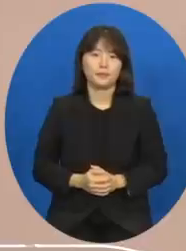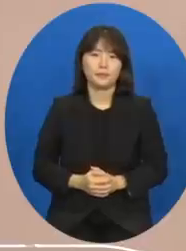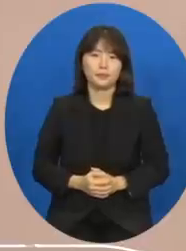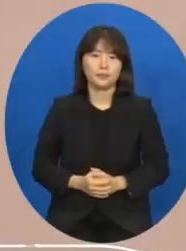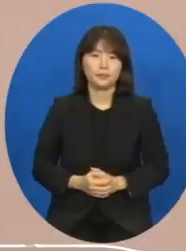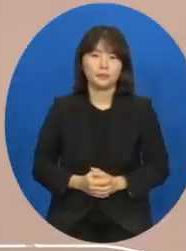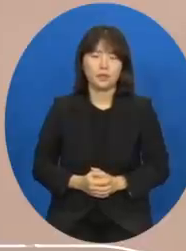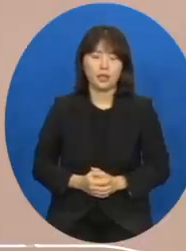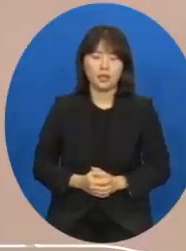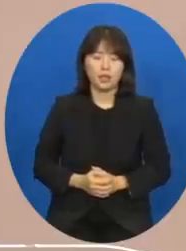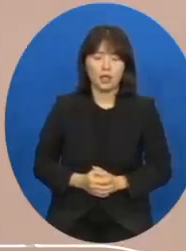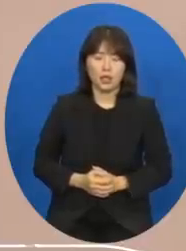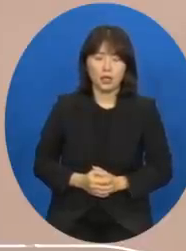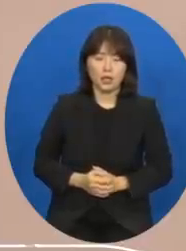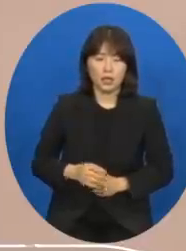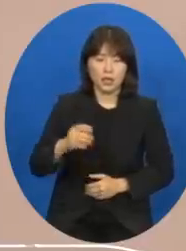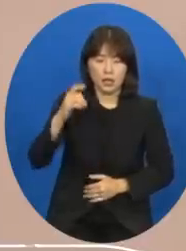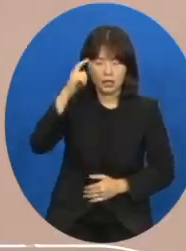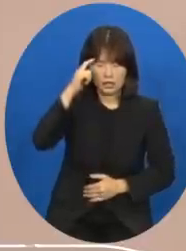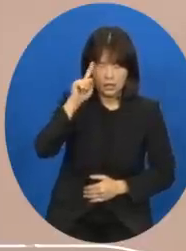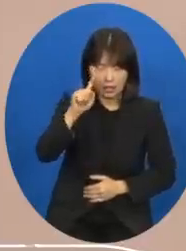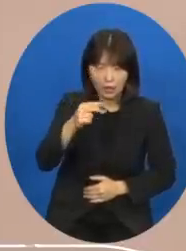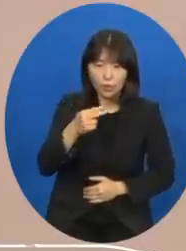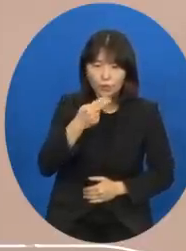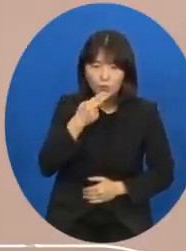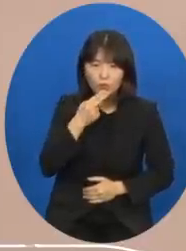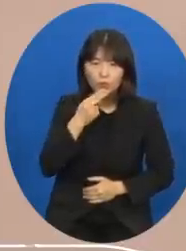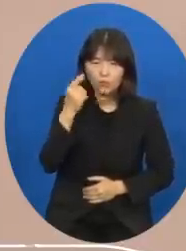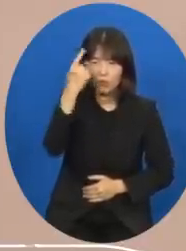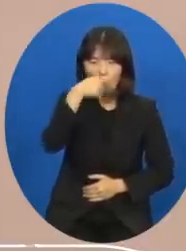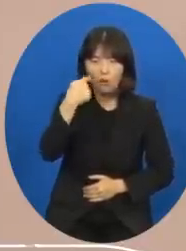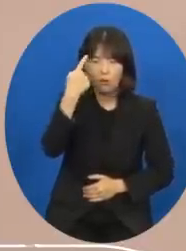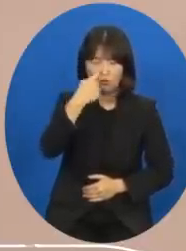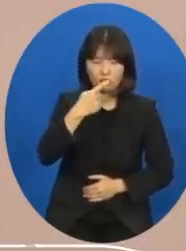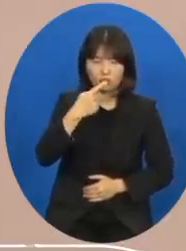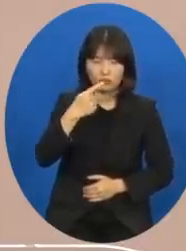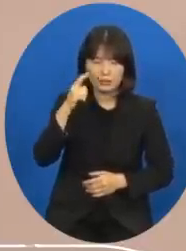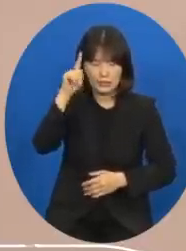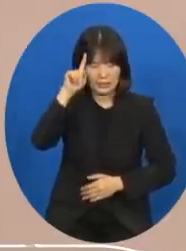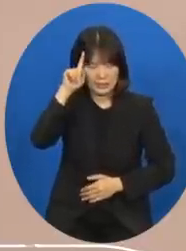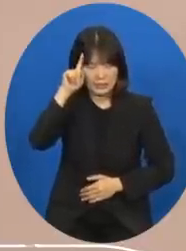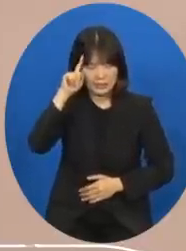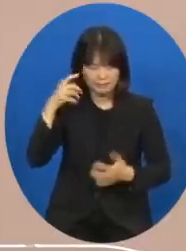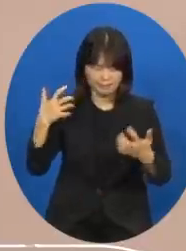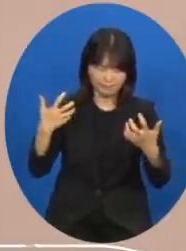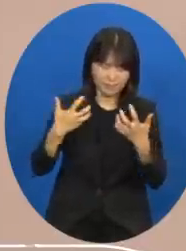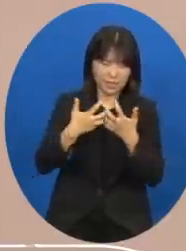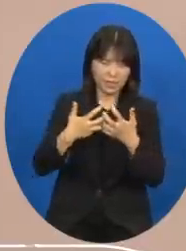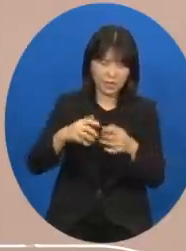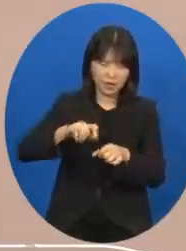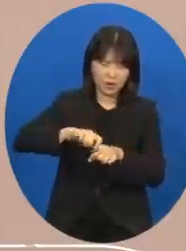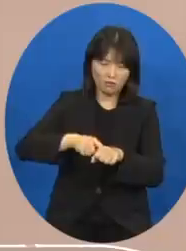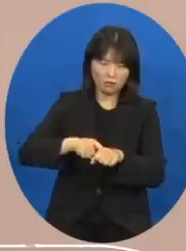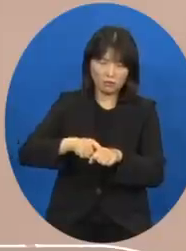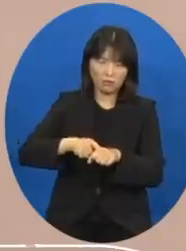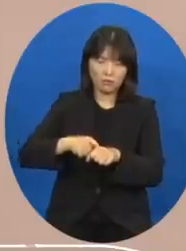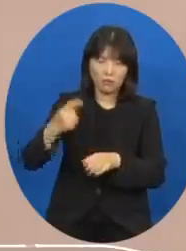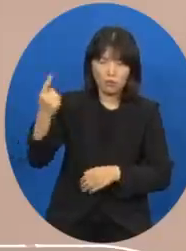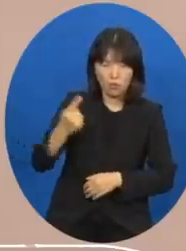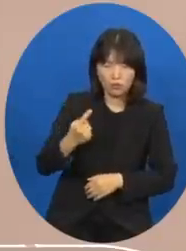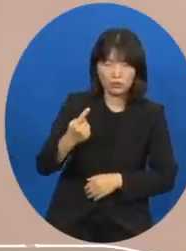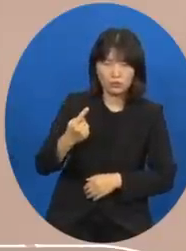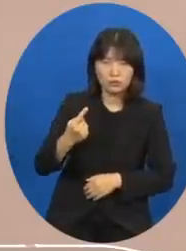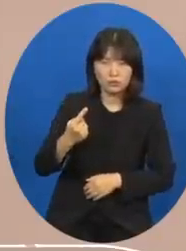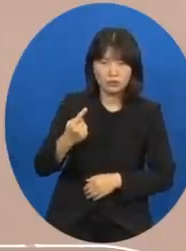진짜 아무 생각 없는 아이들 그냥 얼굴에는 짜증 충만한 억지로 끌려 나오는 듯한